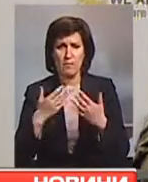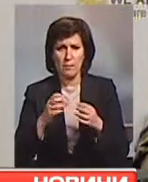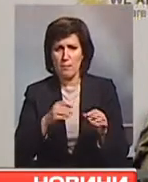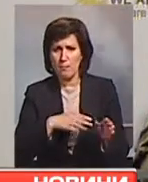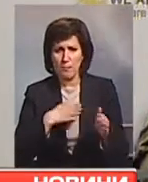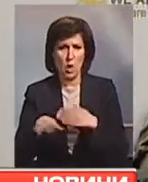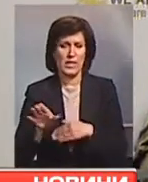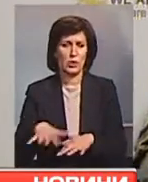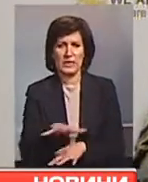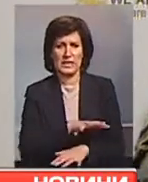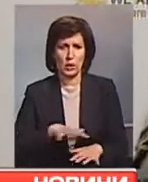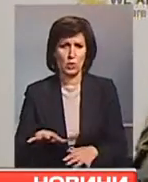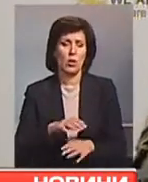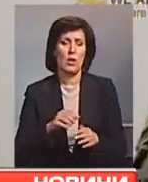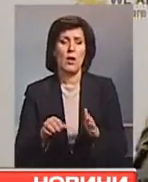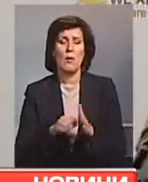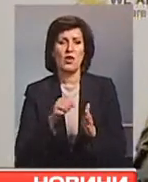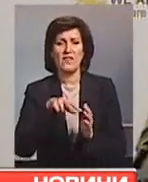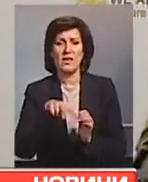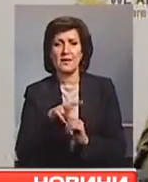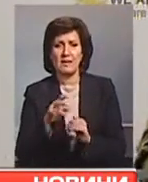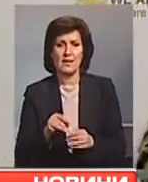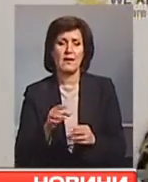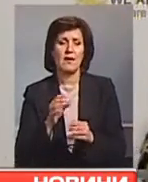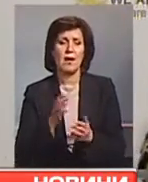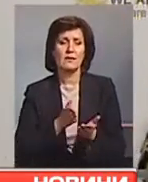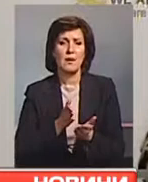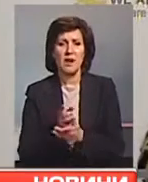бойовики ЛНР неподалік Станиці Луганської направили